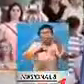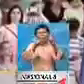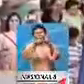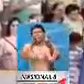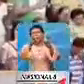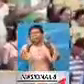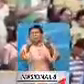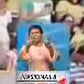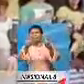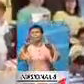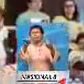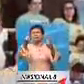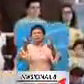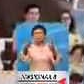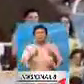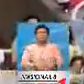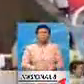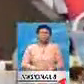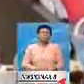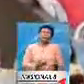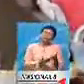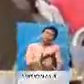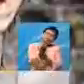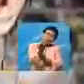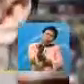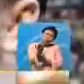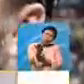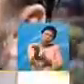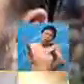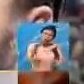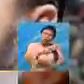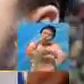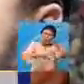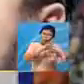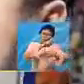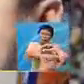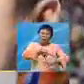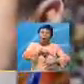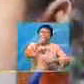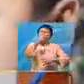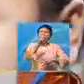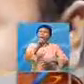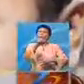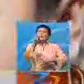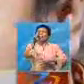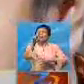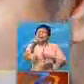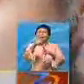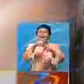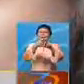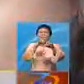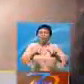16.84 me sekaligus memadam rekod Dunia Milik Tod hoget dari Australia